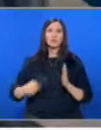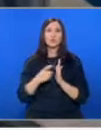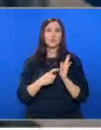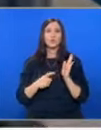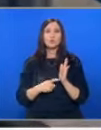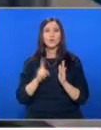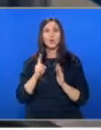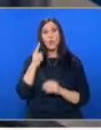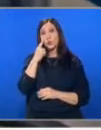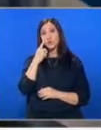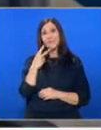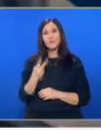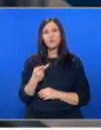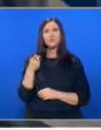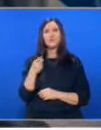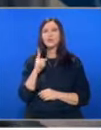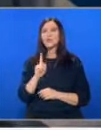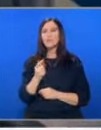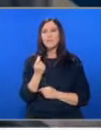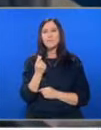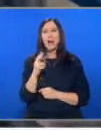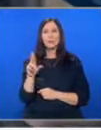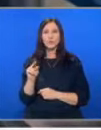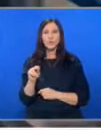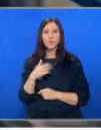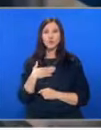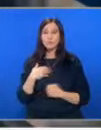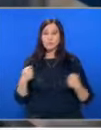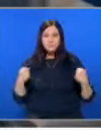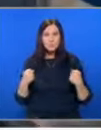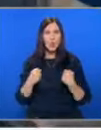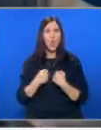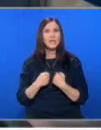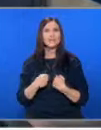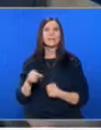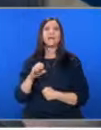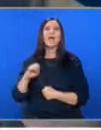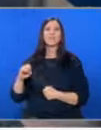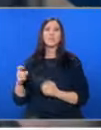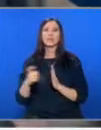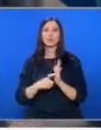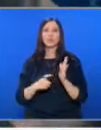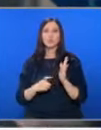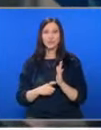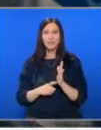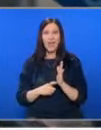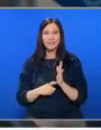е очевидна, но това, за което малко се говори, че има колизия с европейското законодателство.